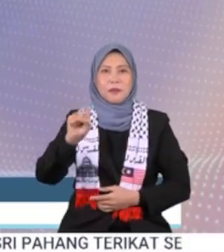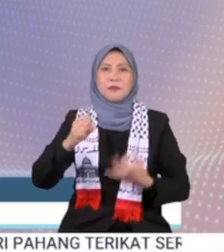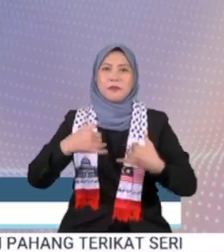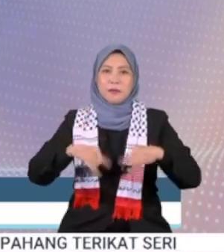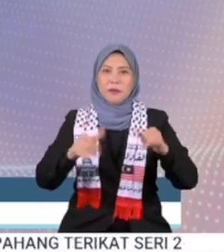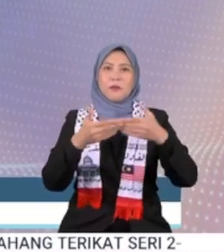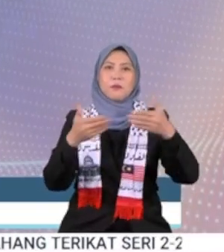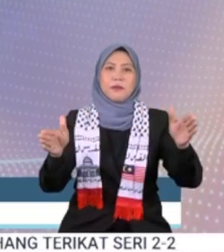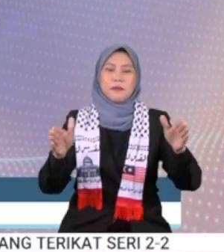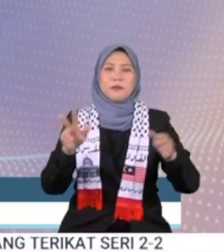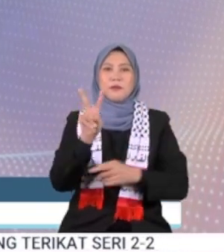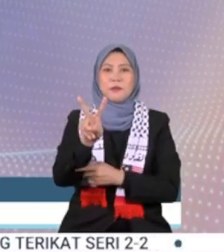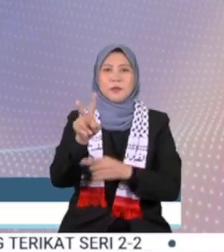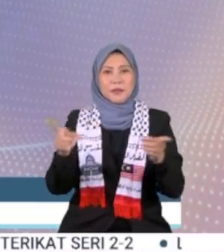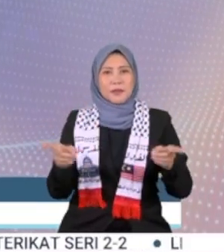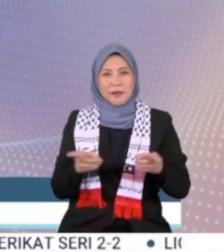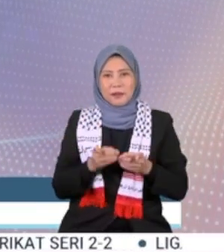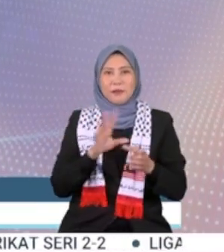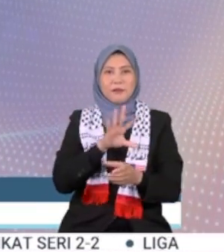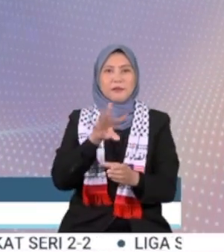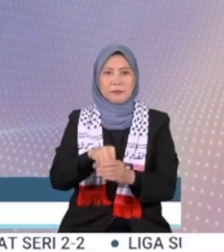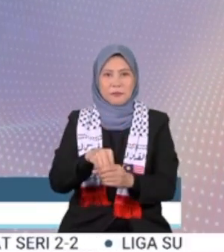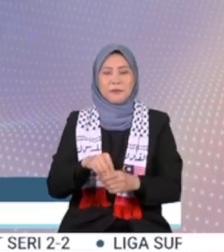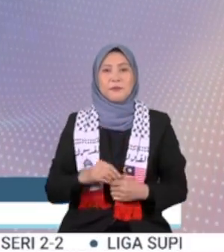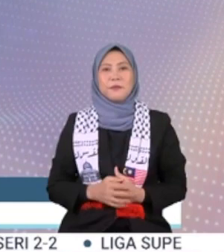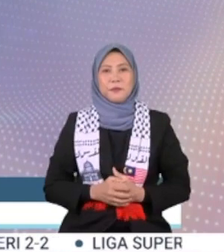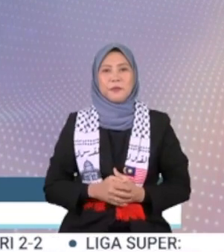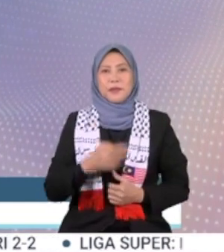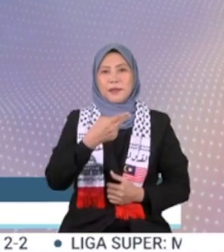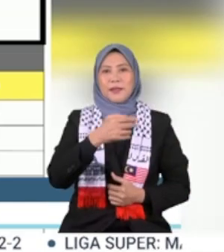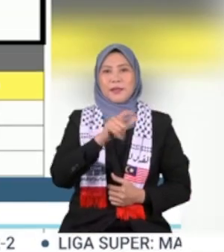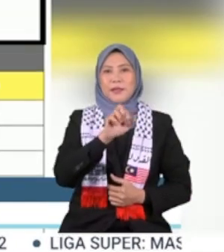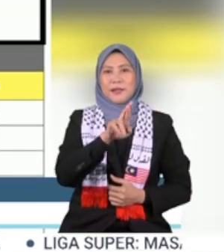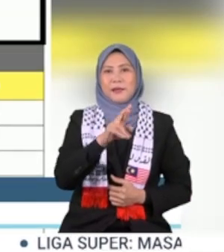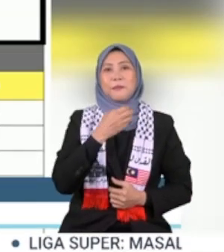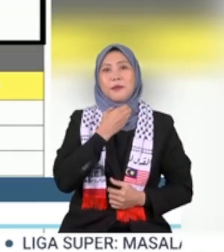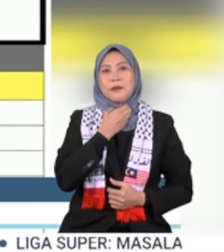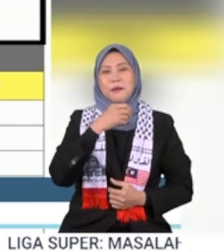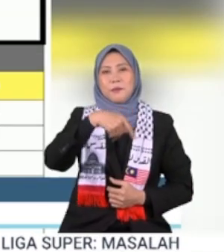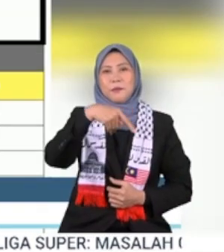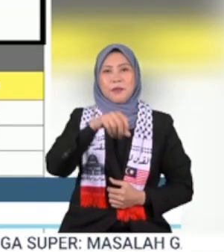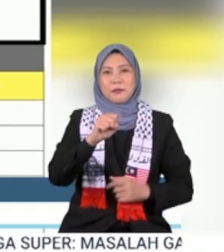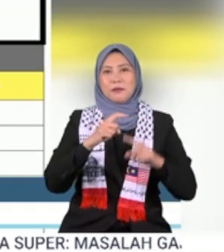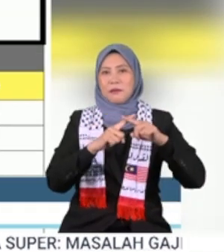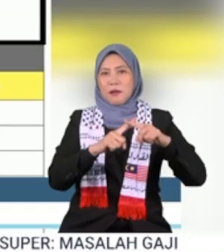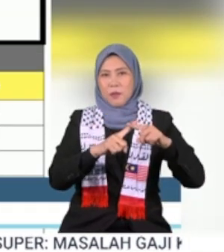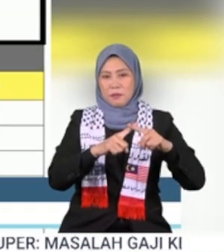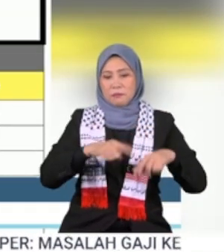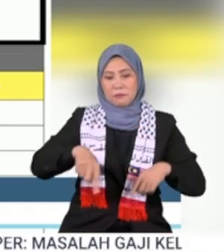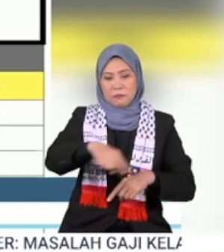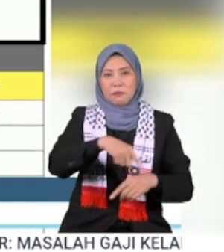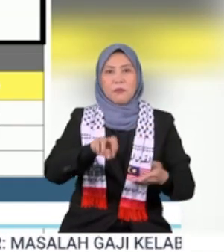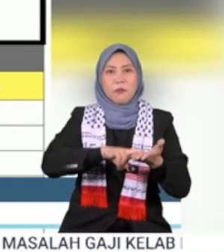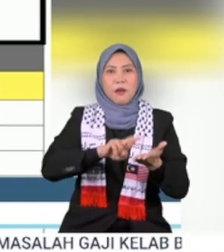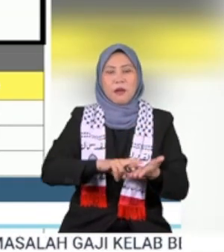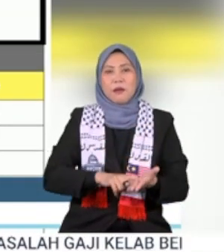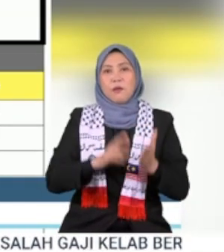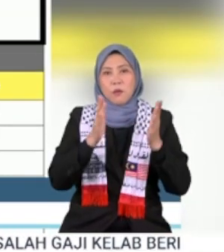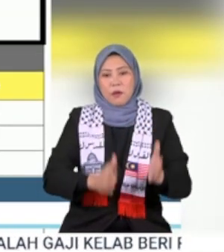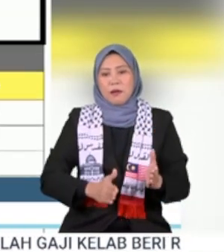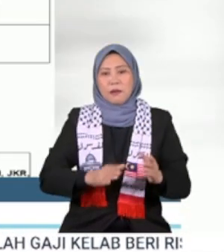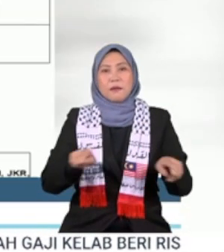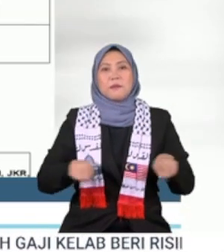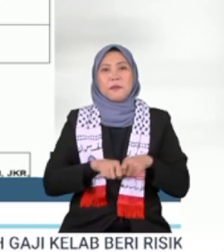masih beroperasi di dua daerah yang terlibat di hilir perak PPS dewan serbaguna Padang tembak yang mencatat peningkatan mangsa